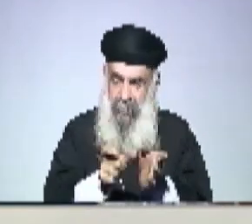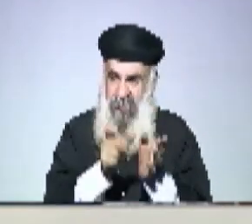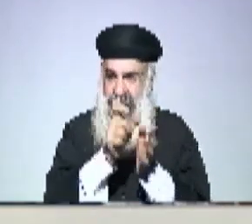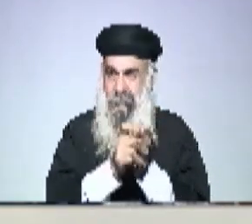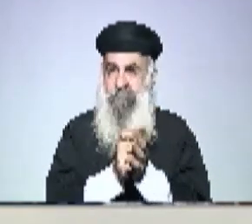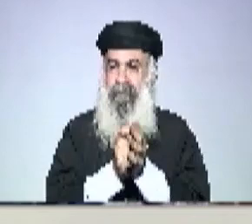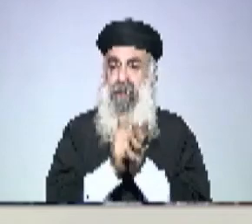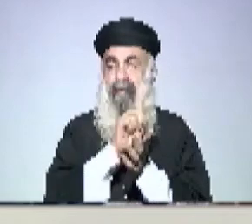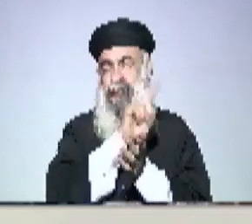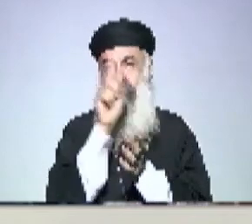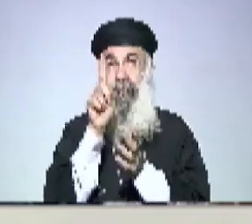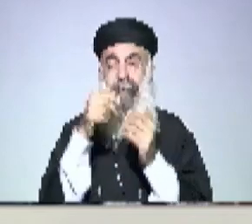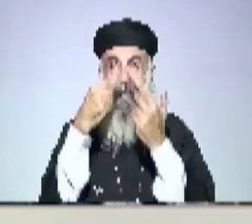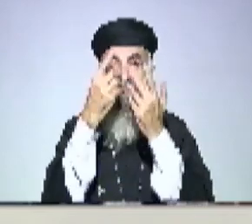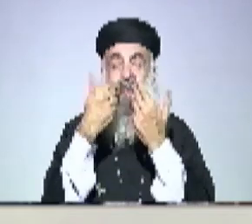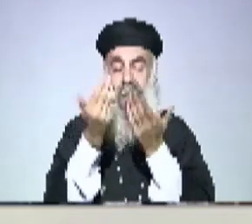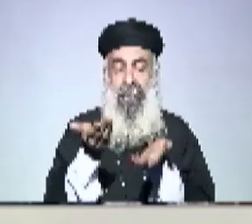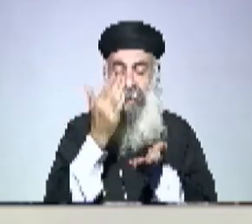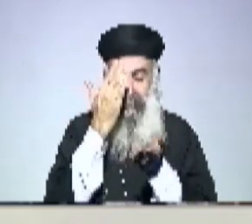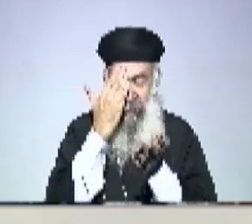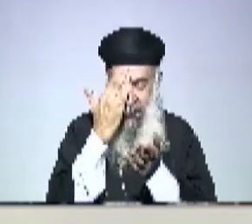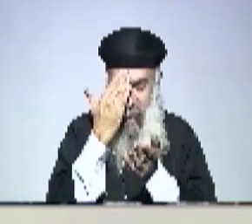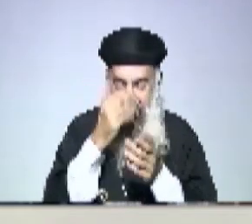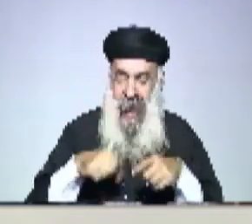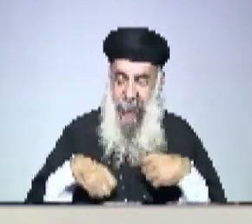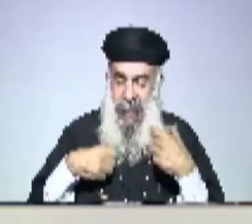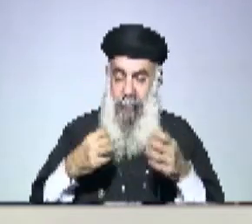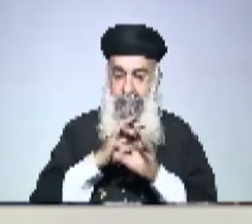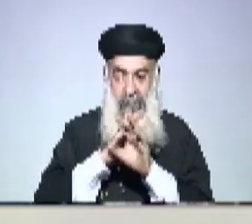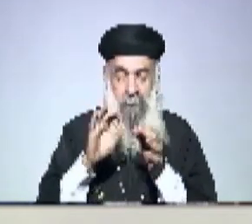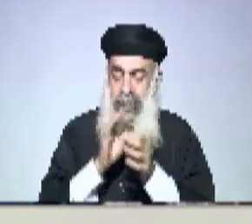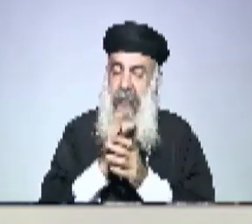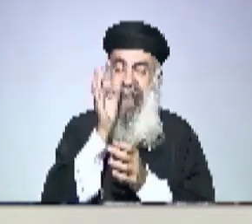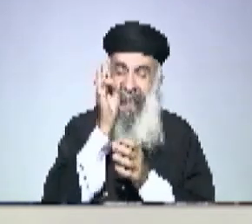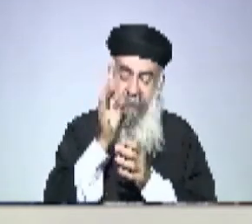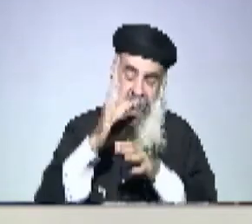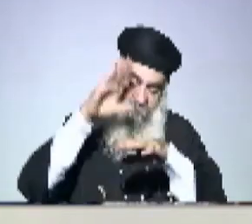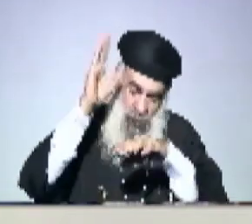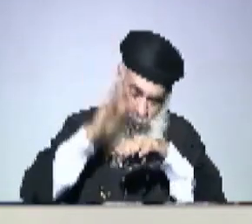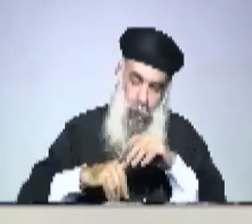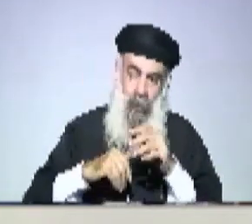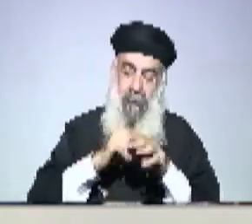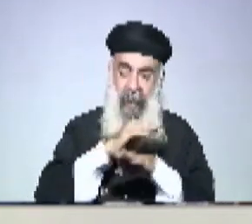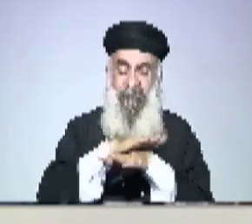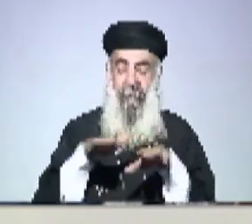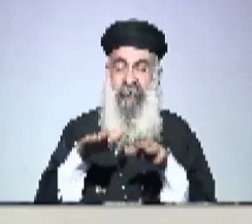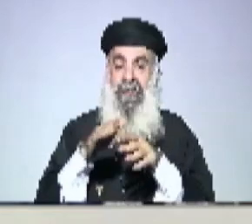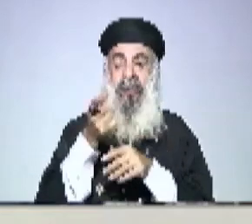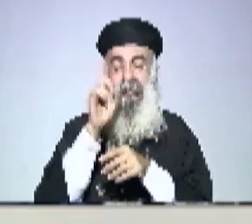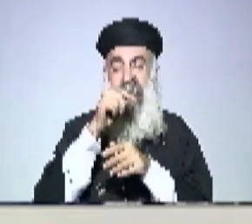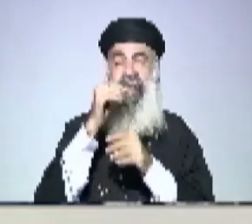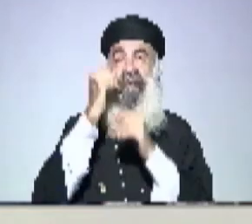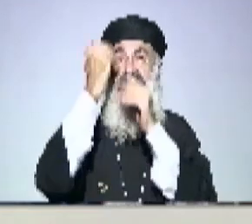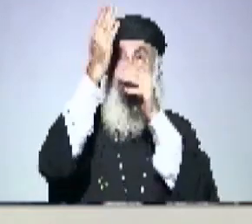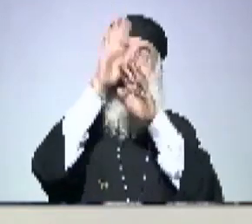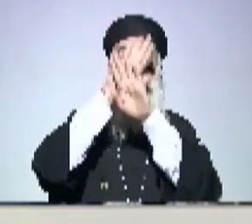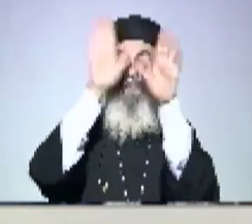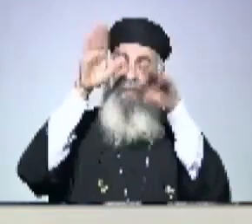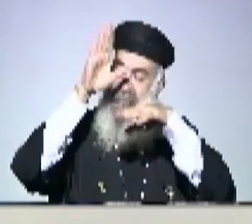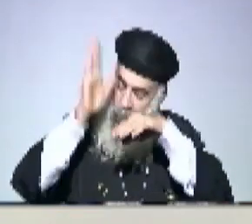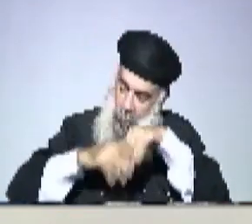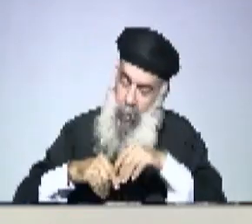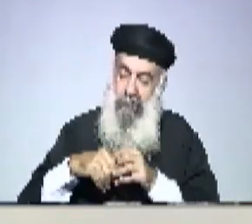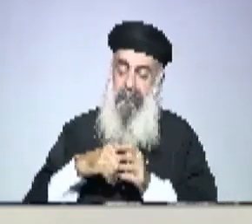ممكن تبقى حياته مستقيمه بعد كده مش ممكن لابد هياخد عقوبه في الارض غير العقوبه اللي في السماء